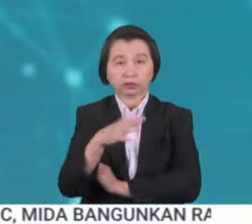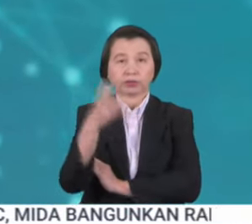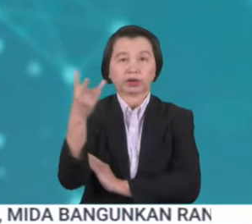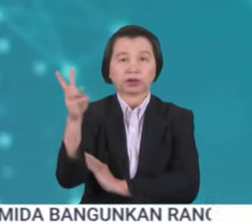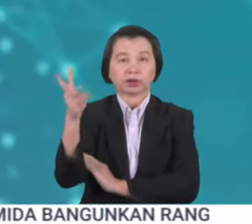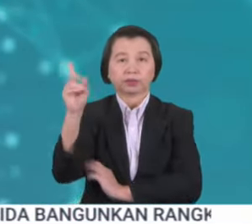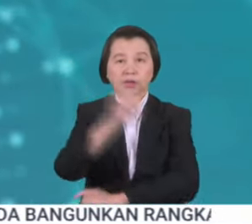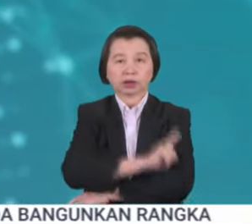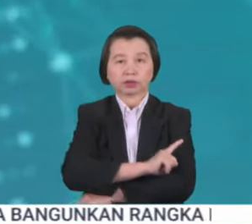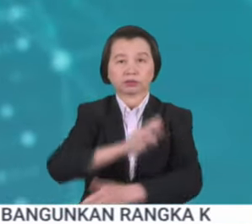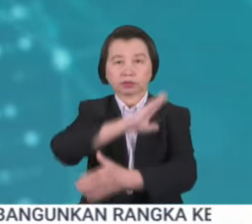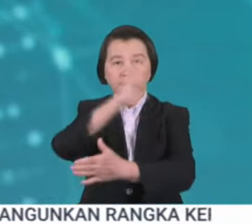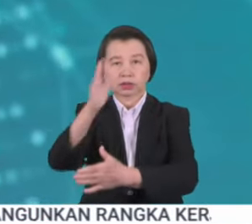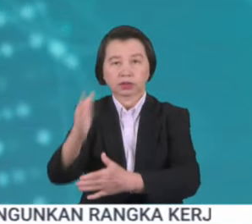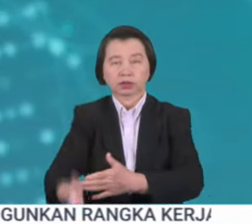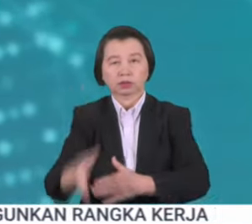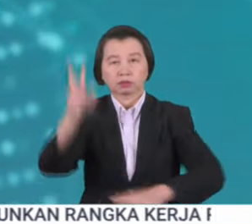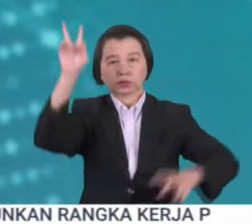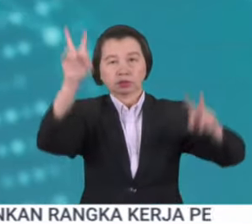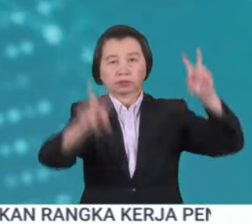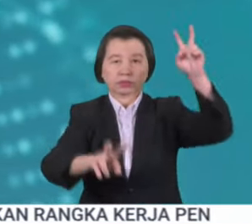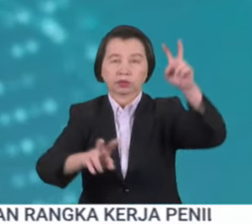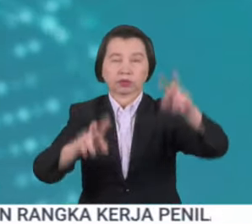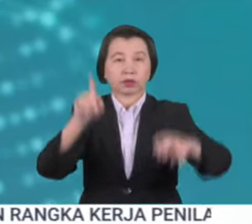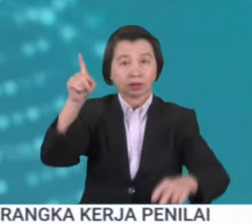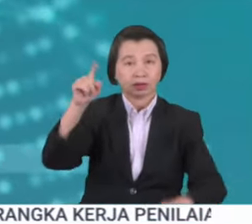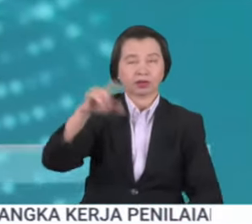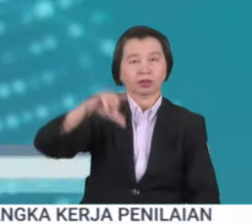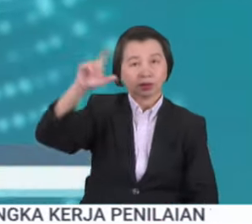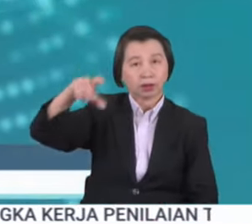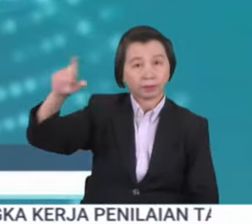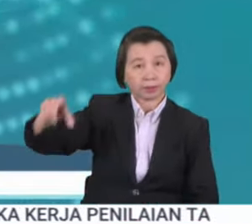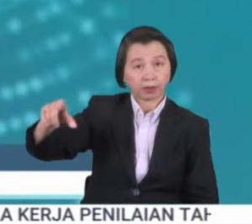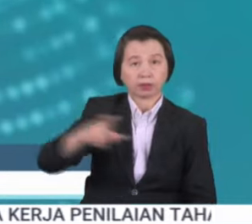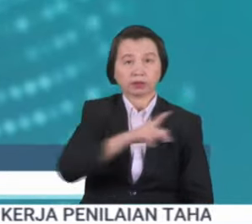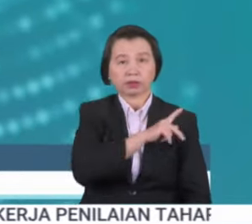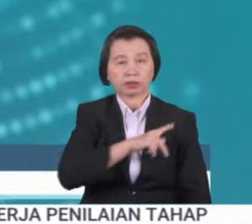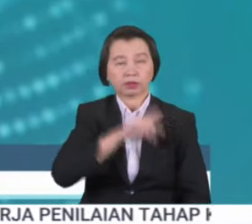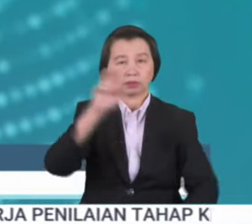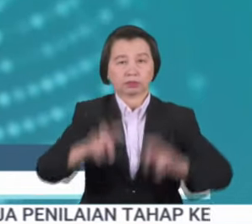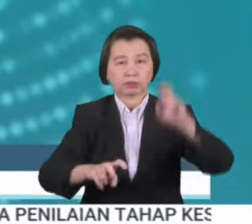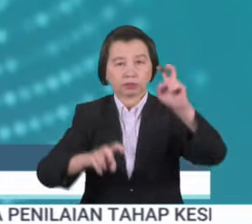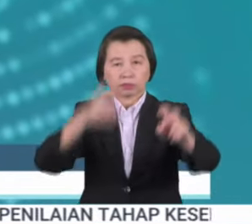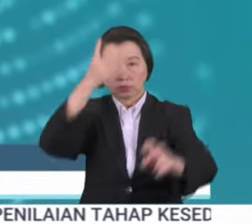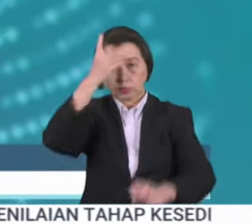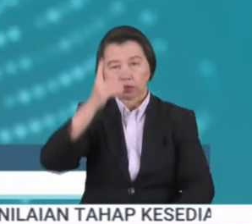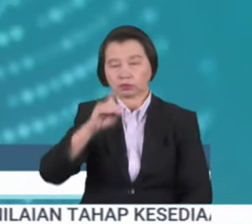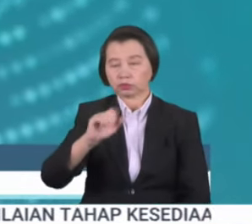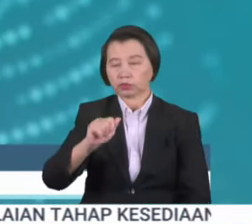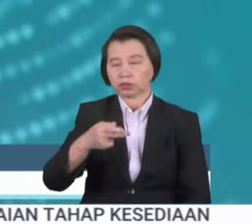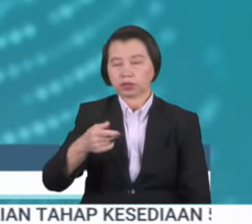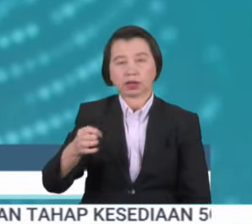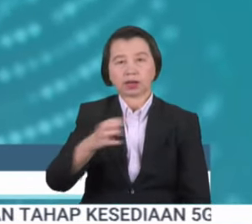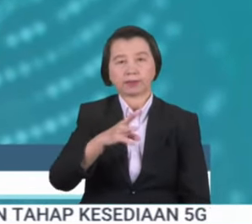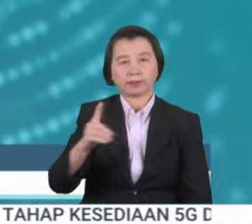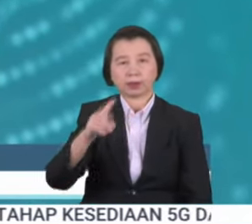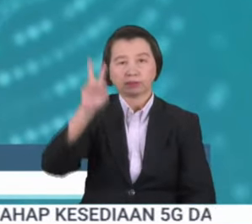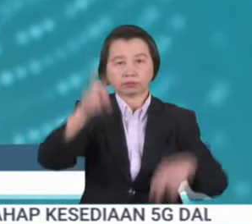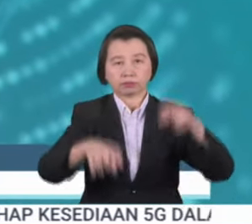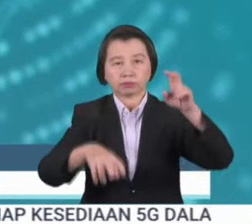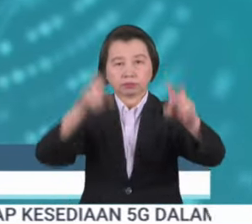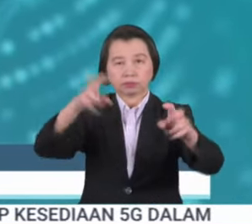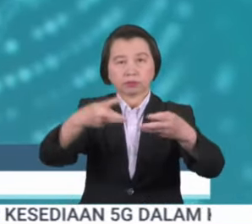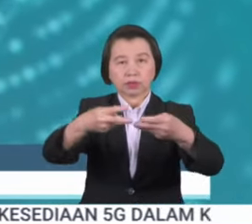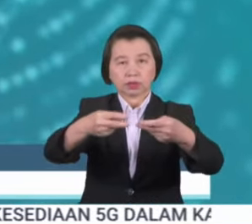hari menyempurnakan misi pendakian di Nepal. Ketua ekspedisi Dato' Ahmad Kirizal Abdul Rahman berkata, ekspedisi